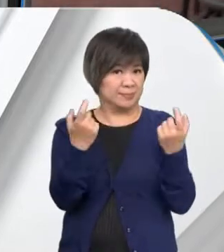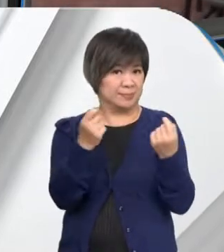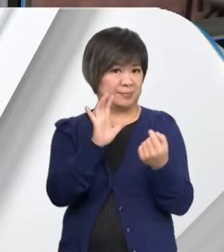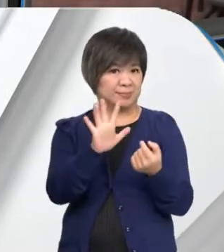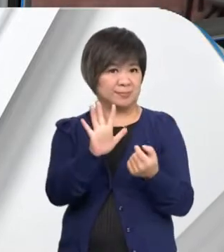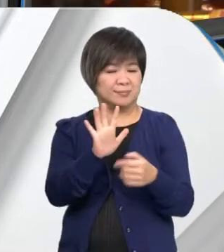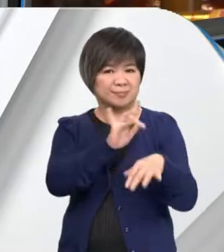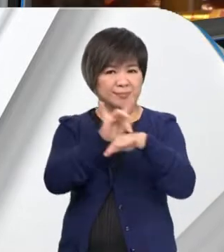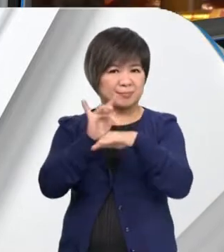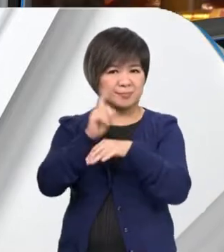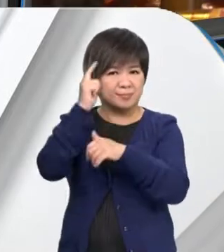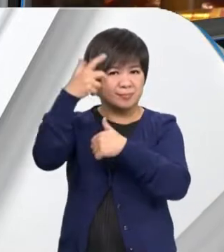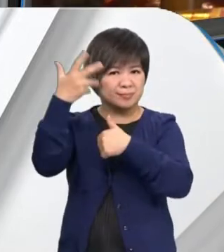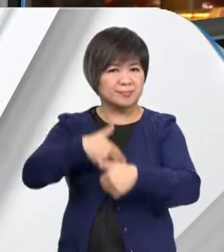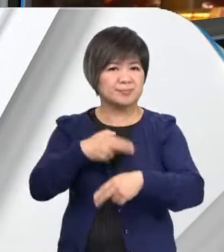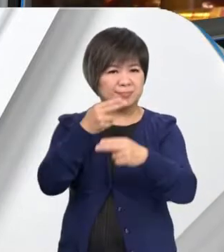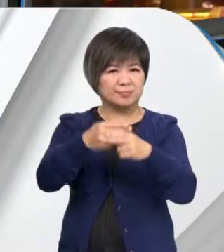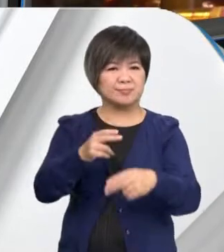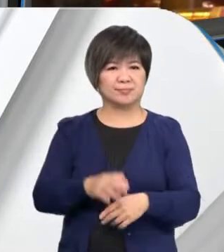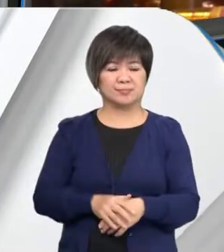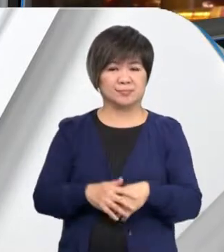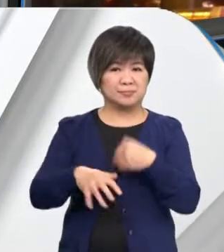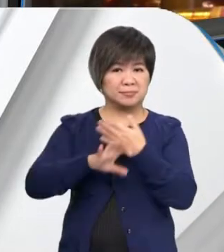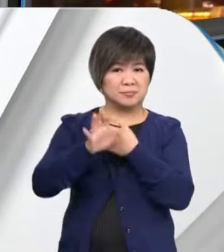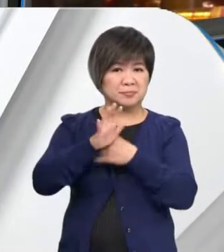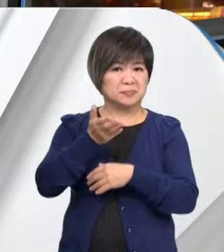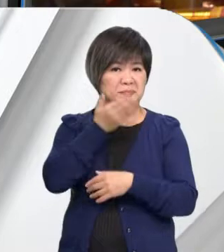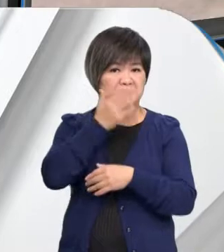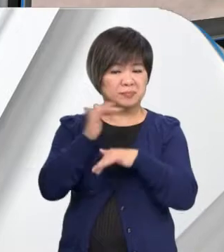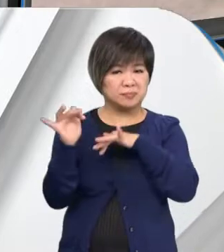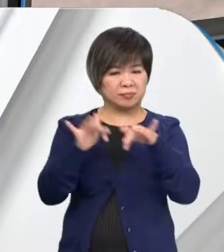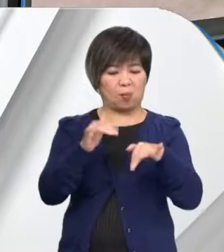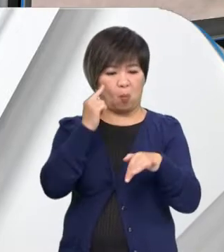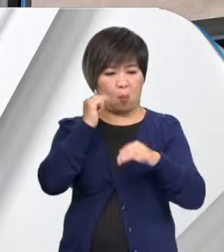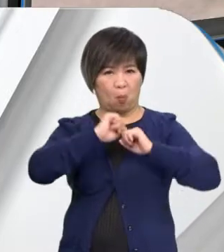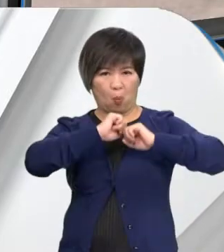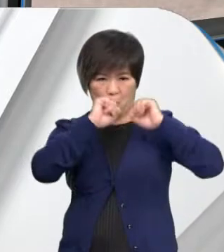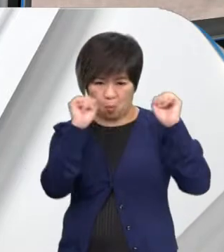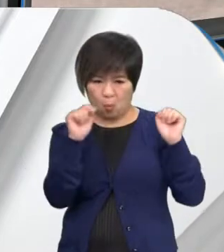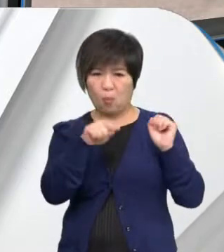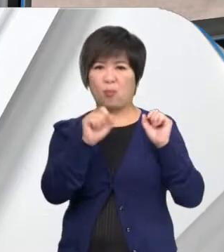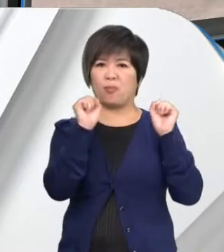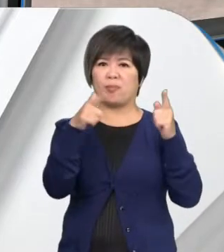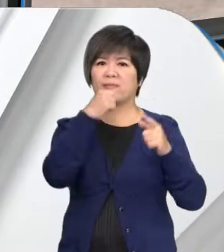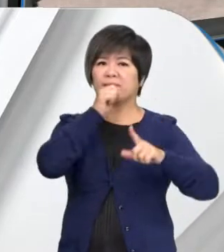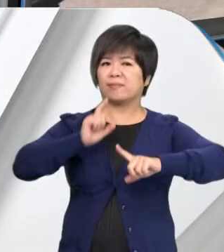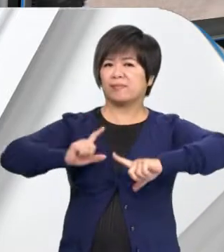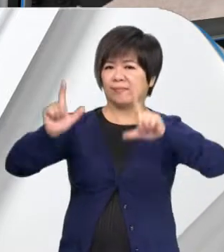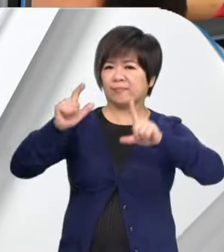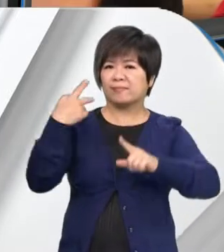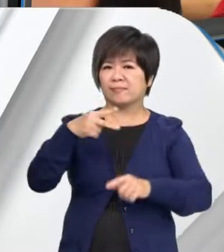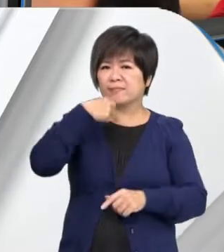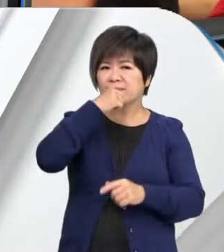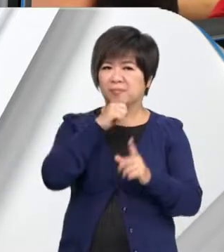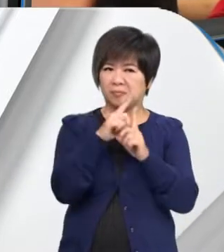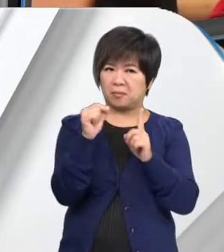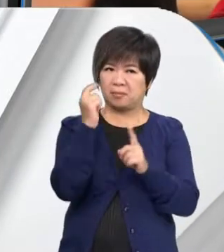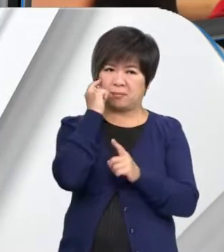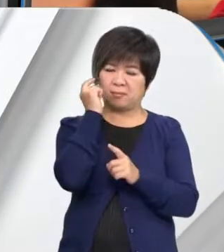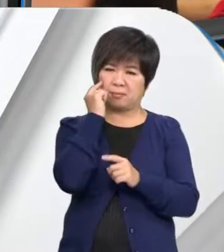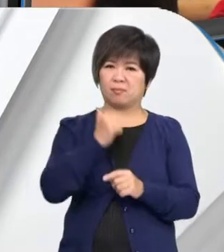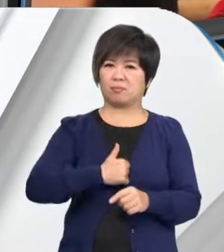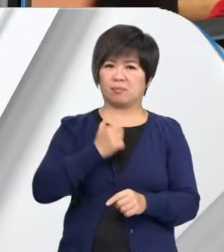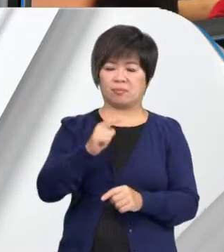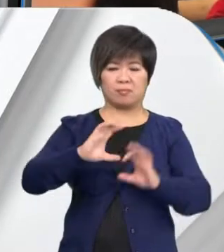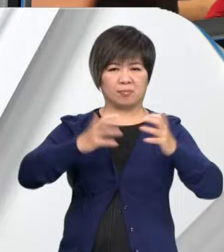传统的信仰。唔单像本国外交客看到冇强强嘅推动，日本国内业者发现